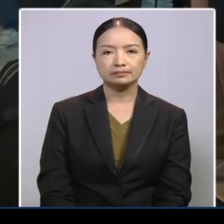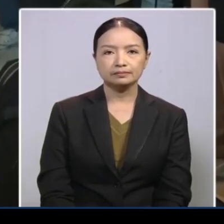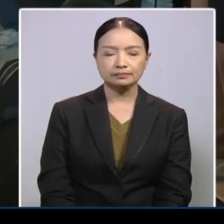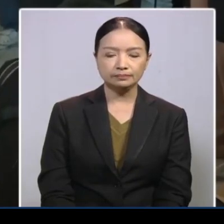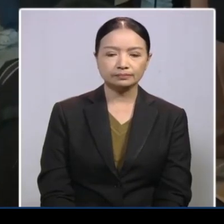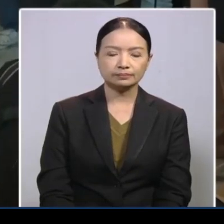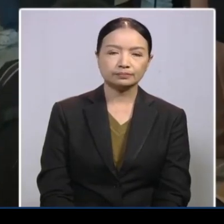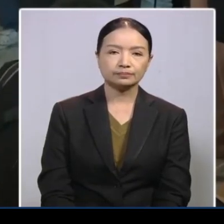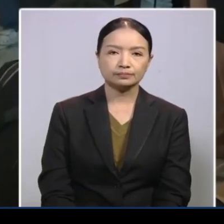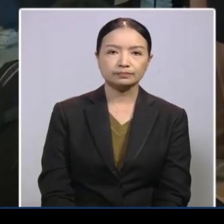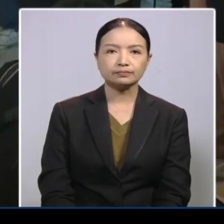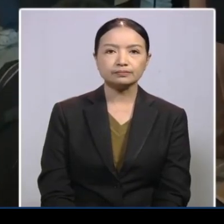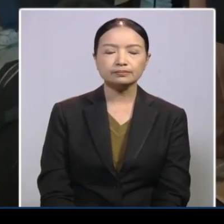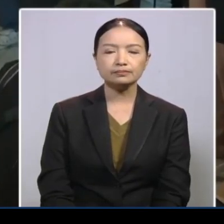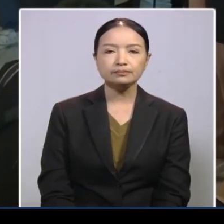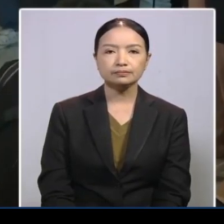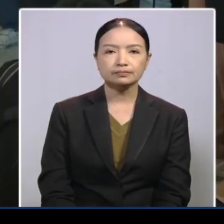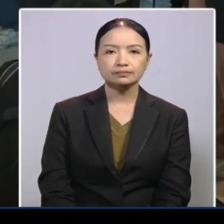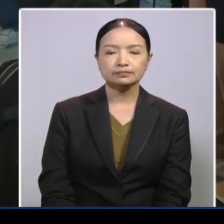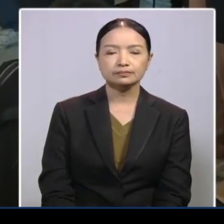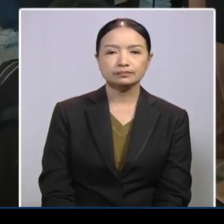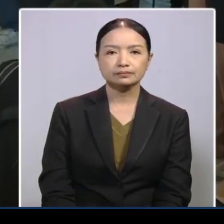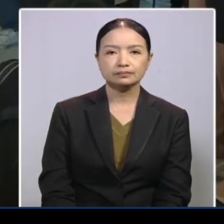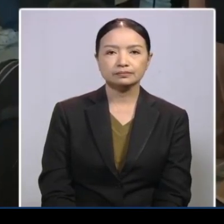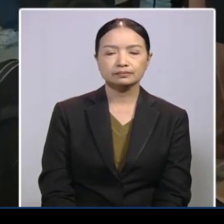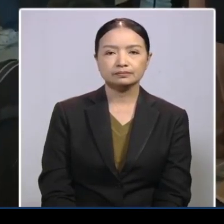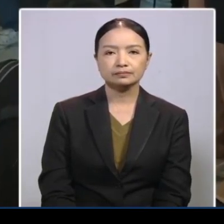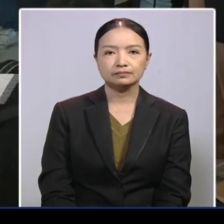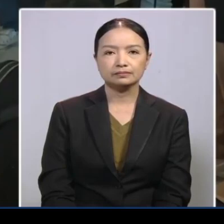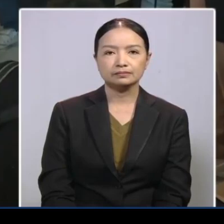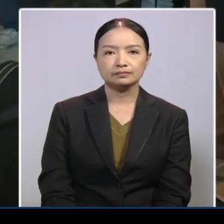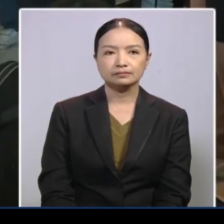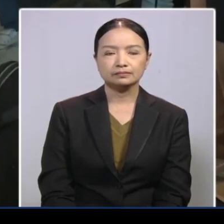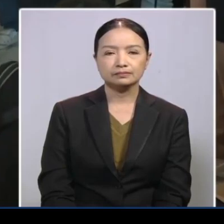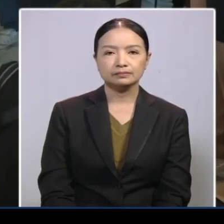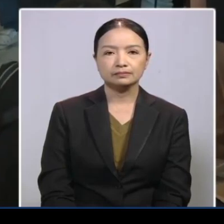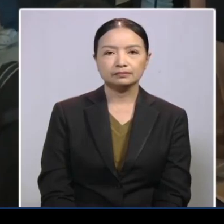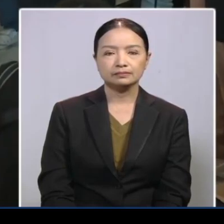another number of Thais on the plane, including...